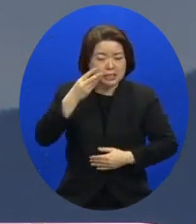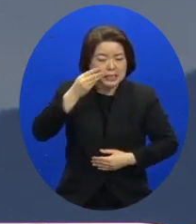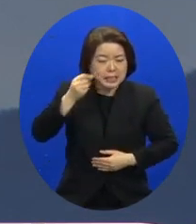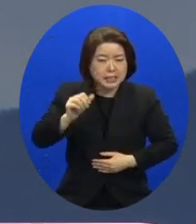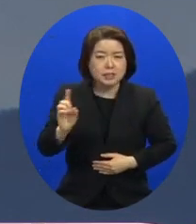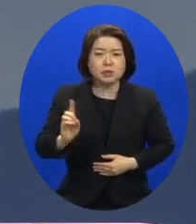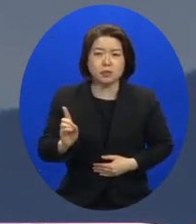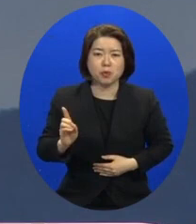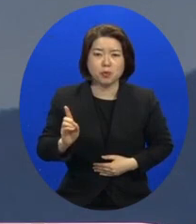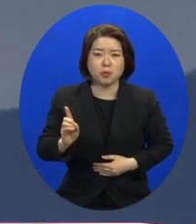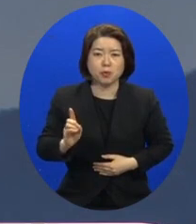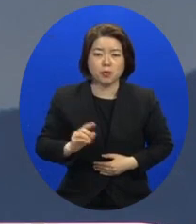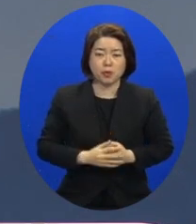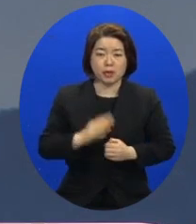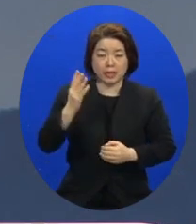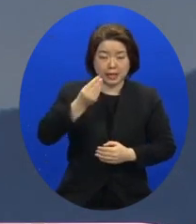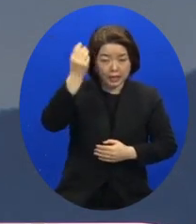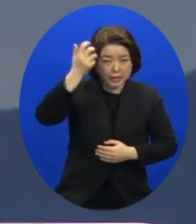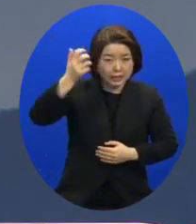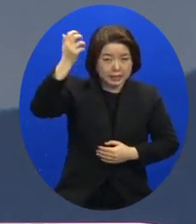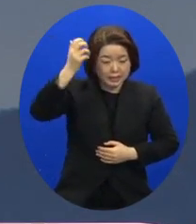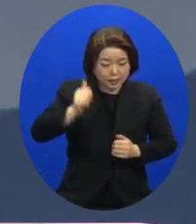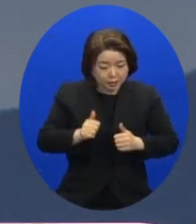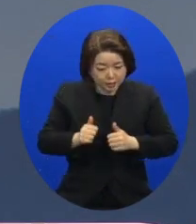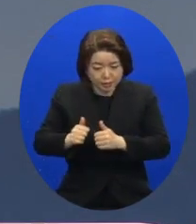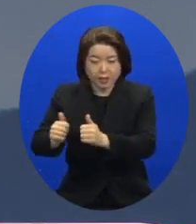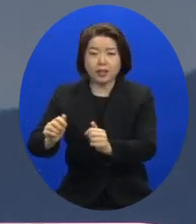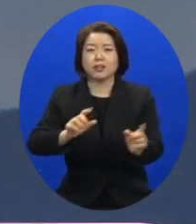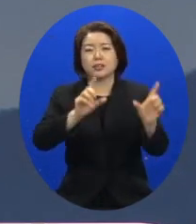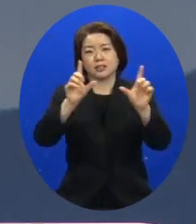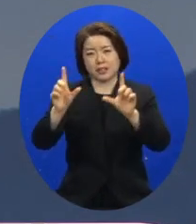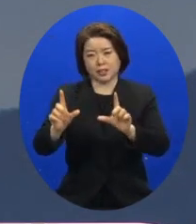뭘까? 성령을 따라 사는 삶입니다.